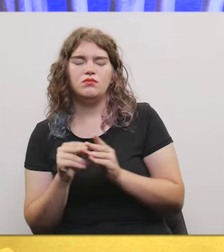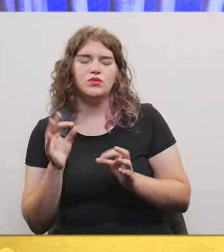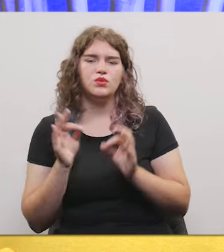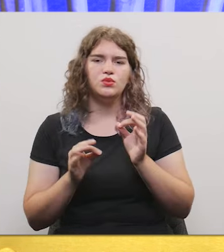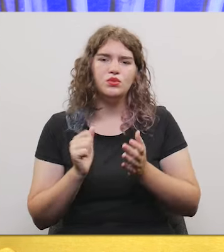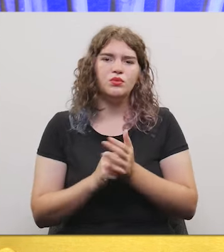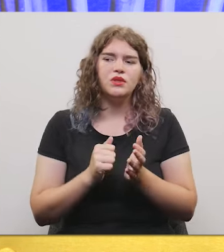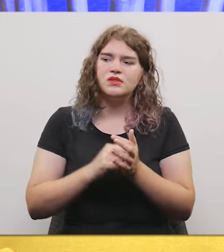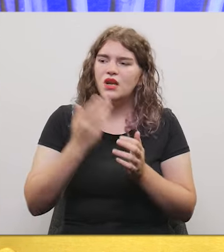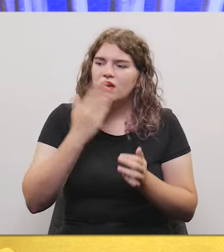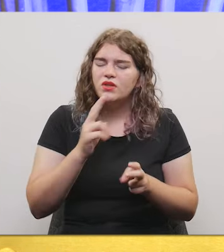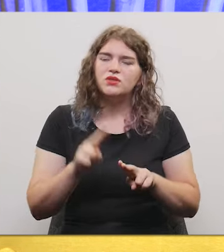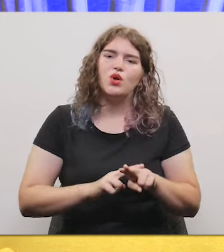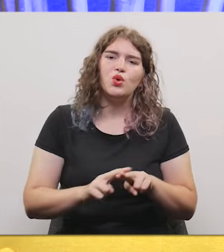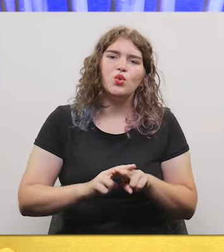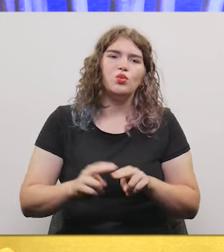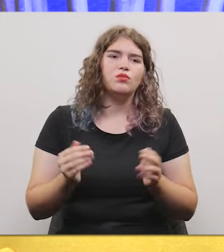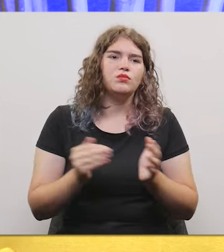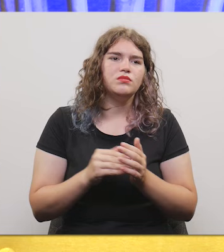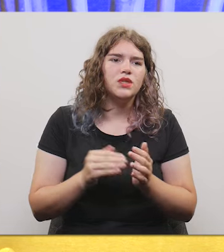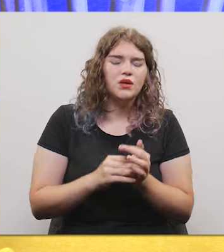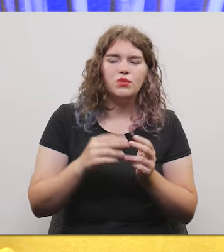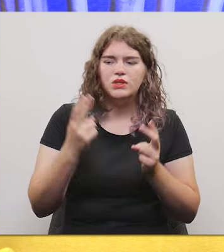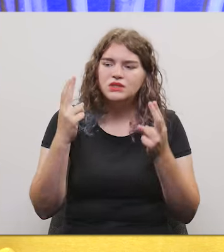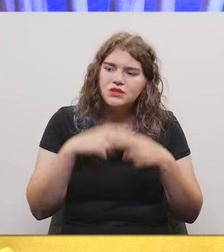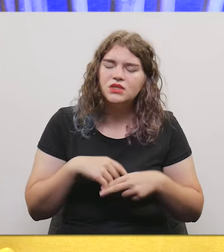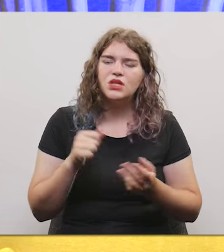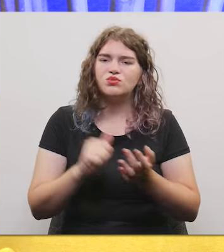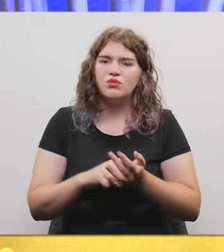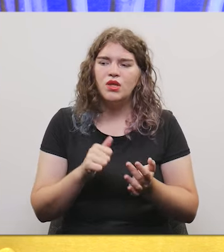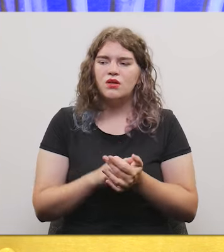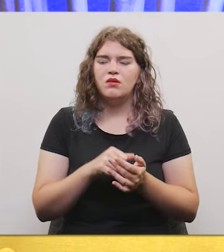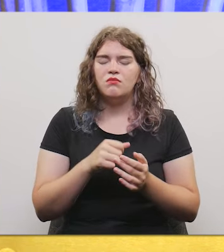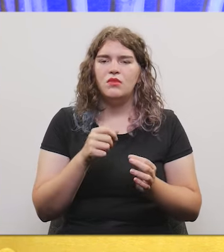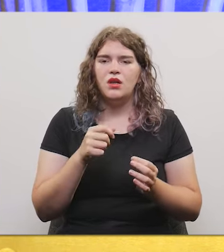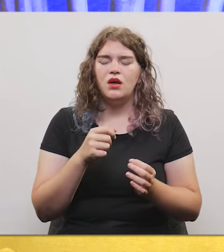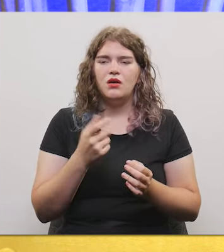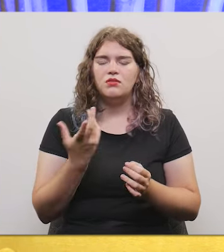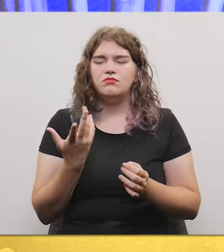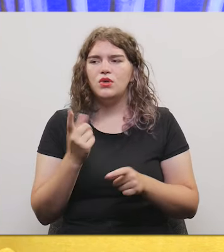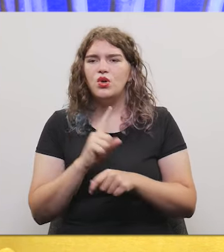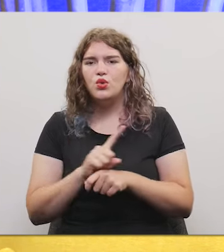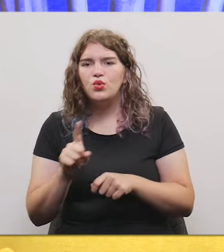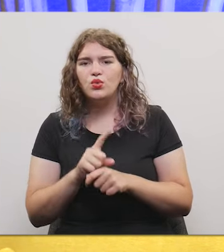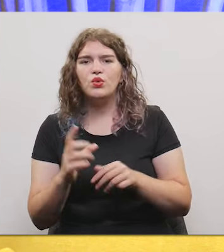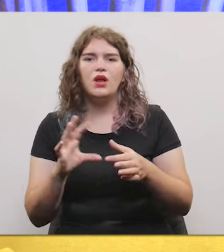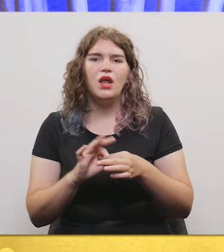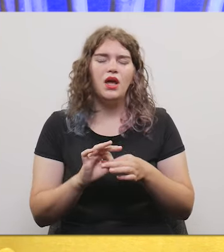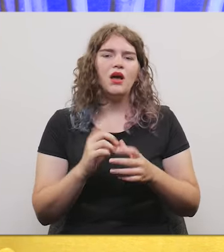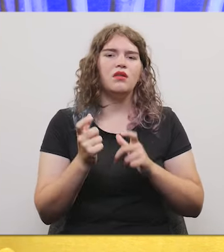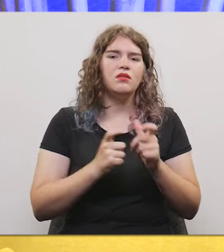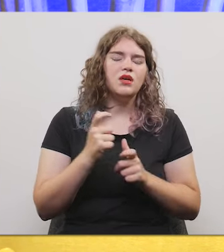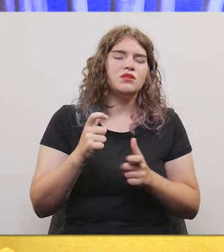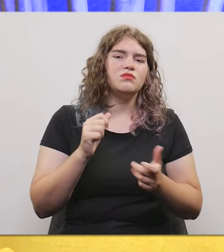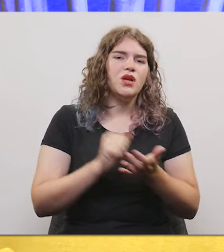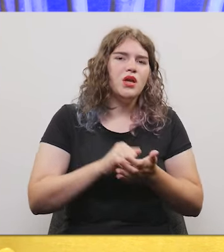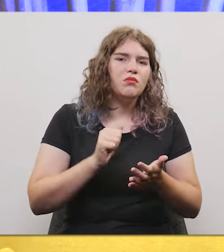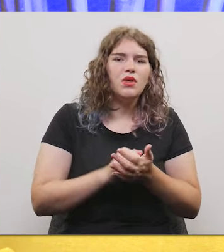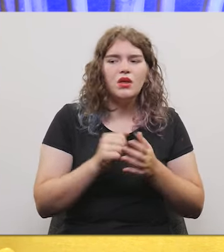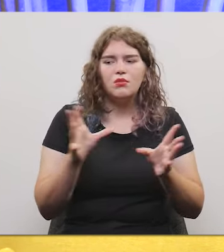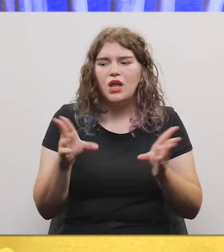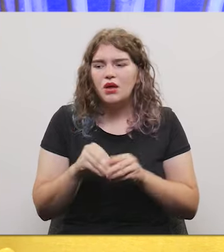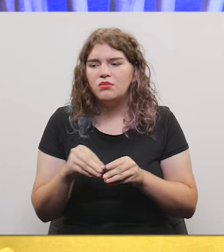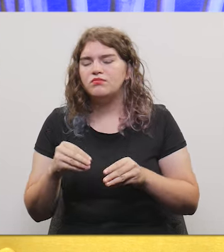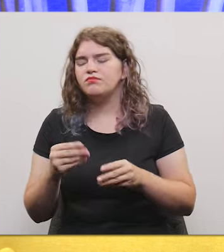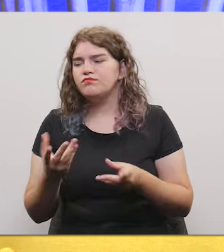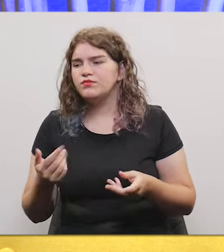studiu biblic cu noi, să ne învețe cum se interpretează Biblia, anumite lucruri legate